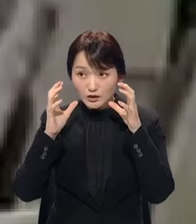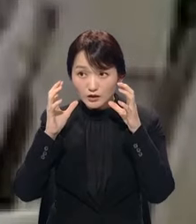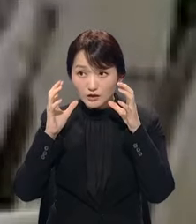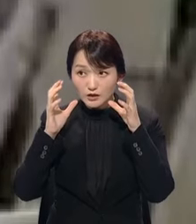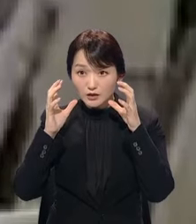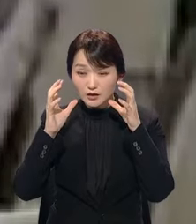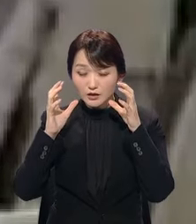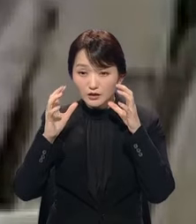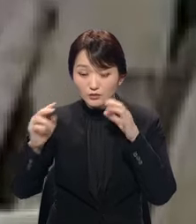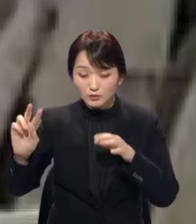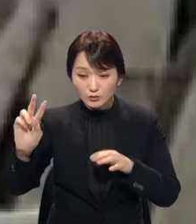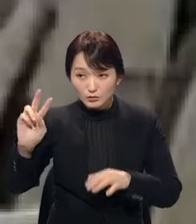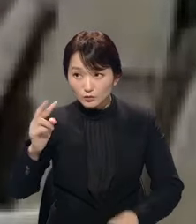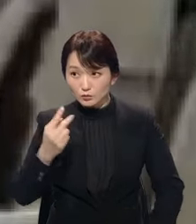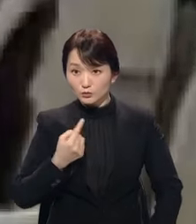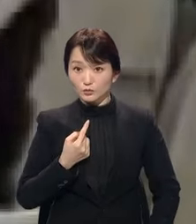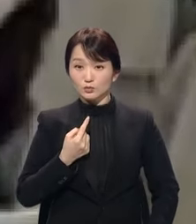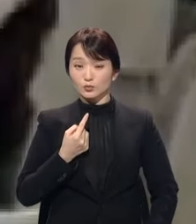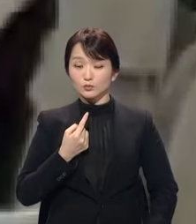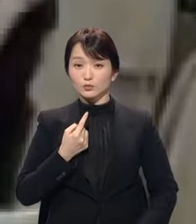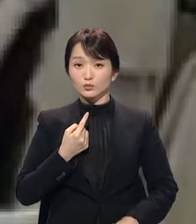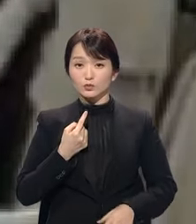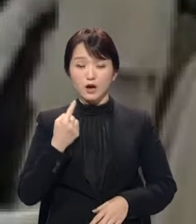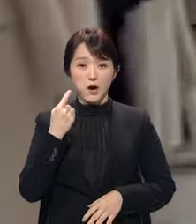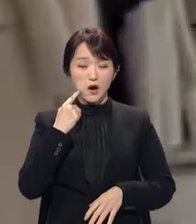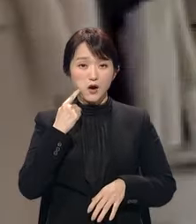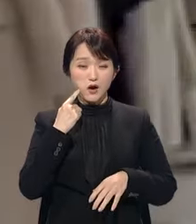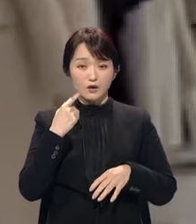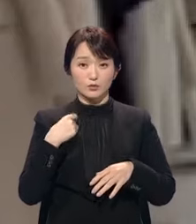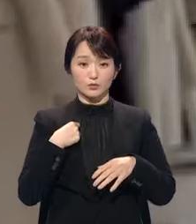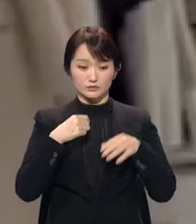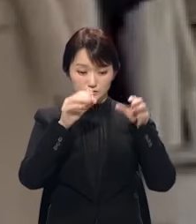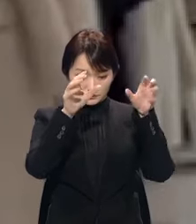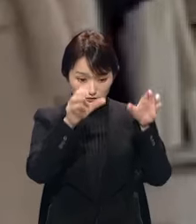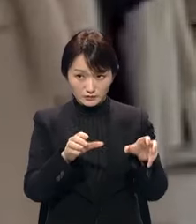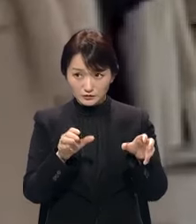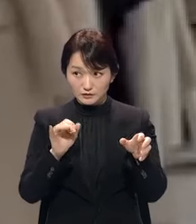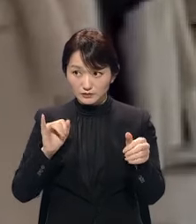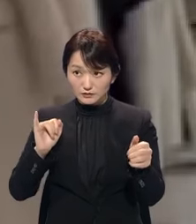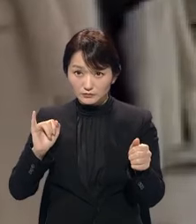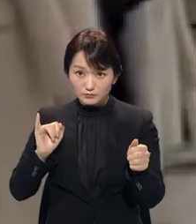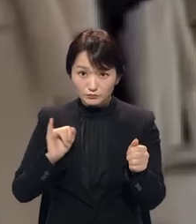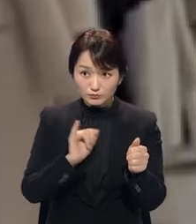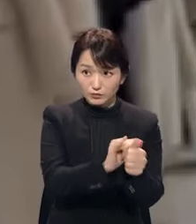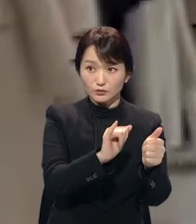후다닥 매장으로 오더니 마네킹에 쿵 합니다. 충돌했어요. 자, 마네킹.